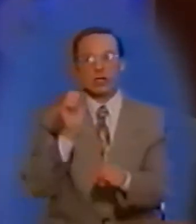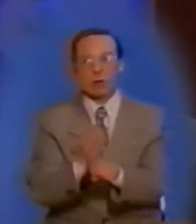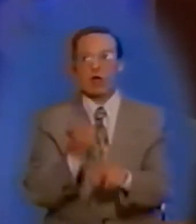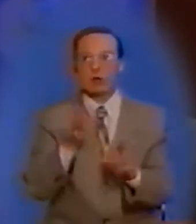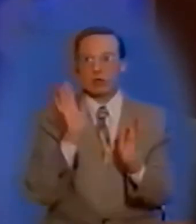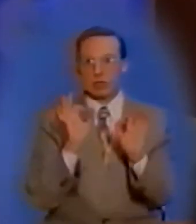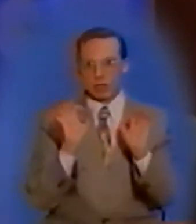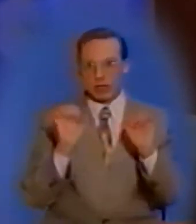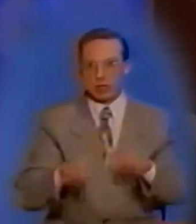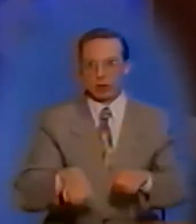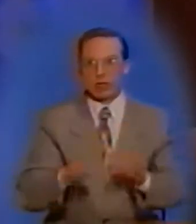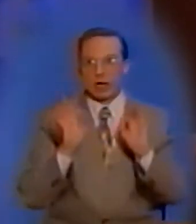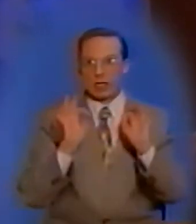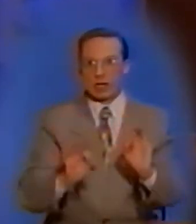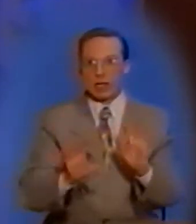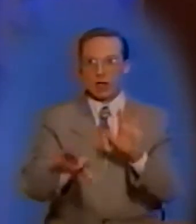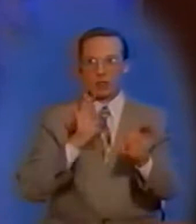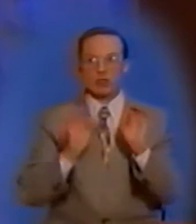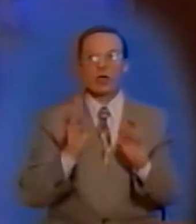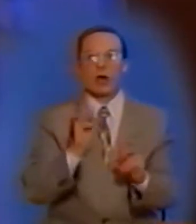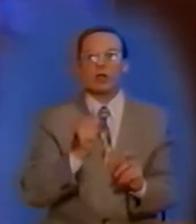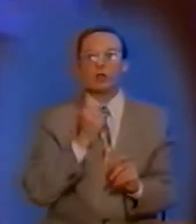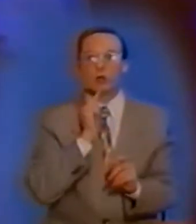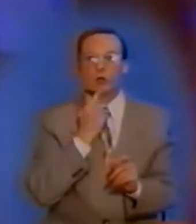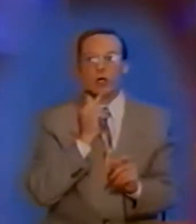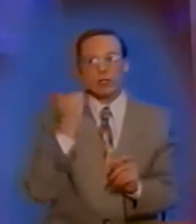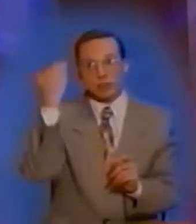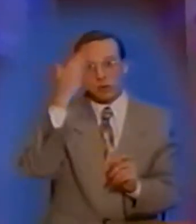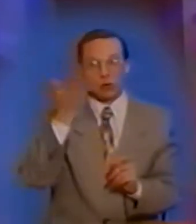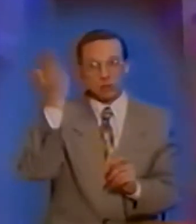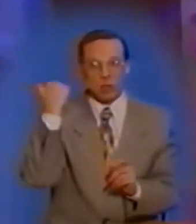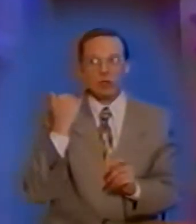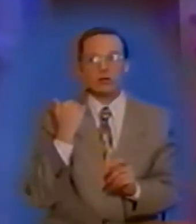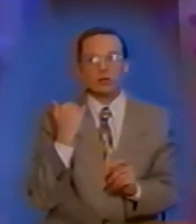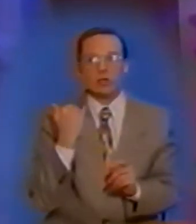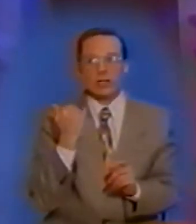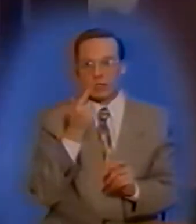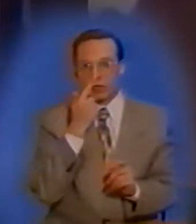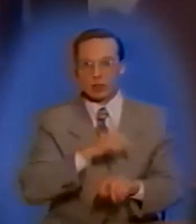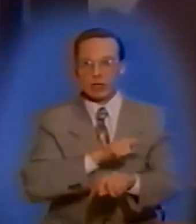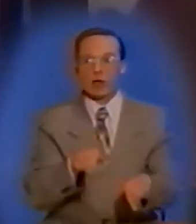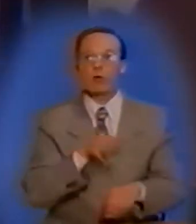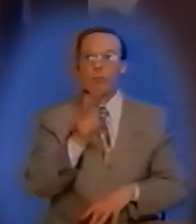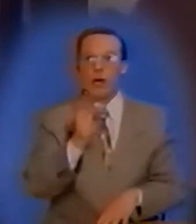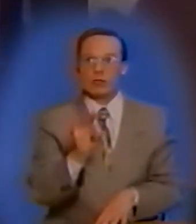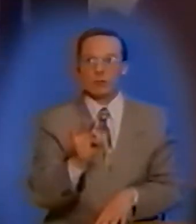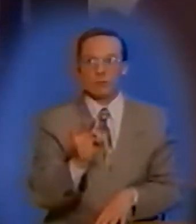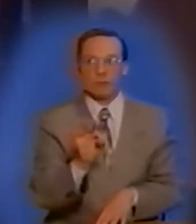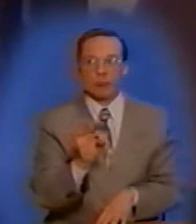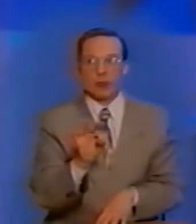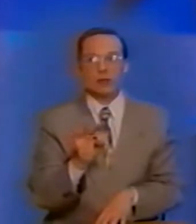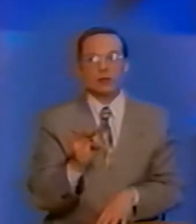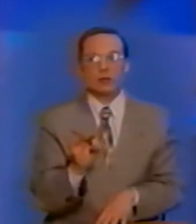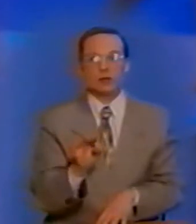legaliai rinktis, ką sunkiai įsivaizduoju, tarkime, visai nesenų ten kokių brežnevizmo laikotarpių. Bet vas tik